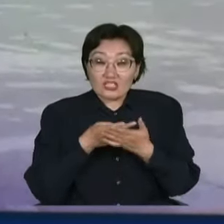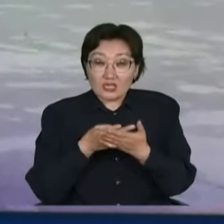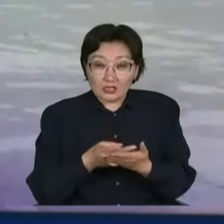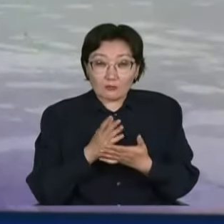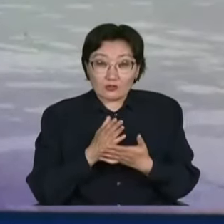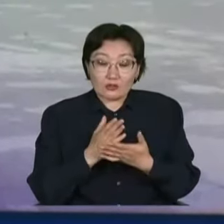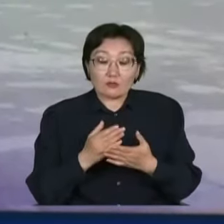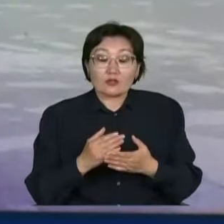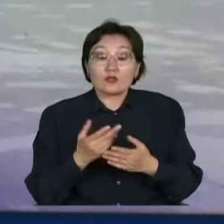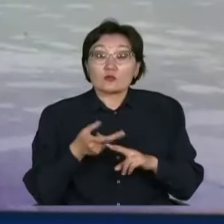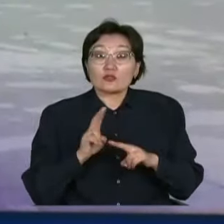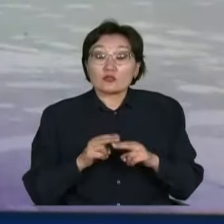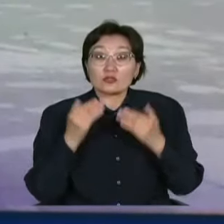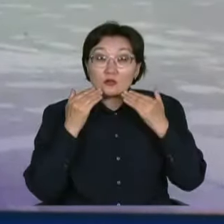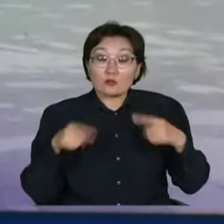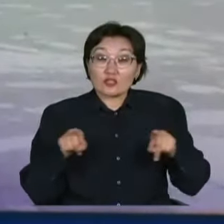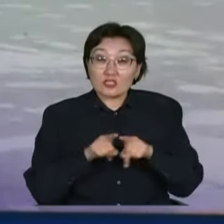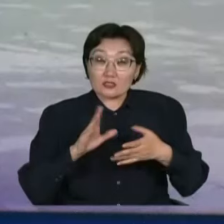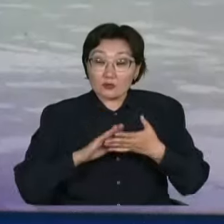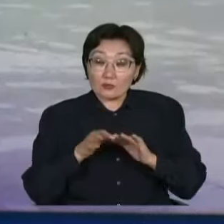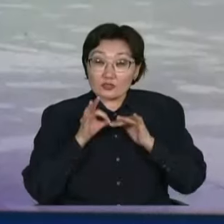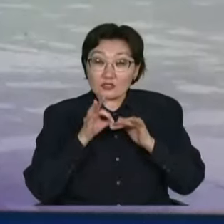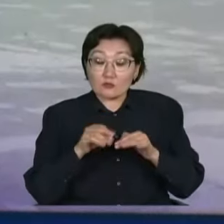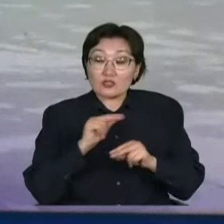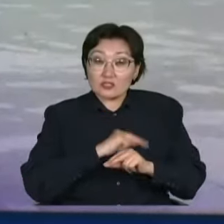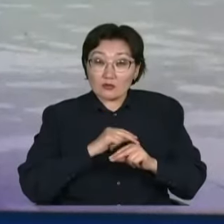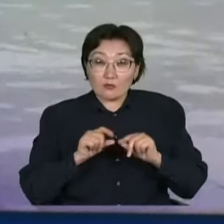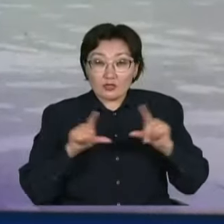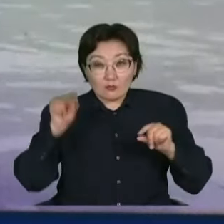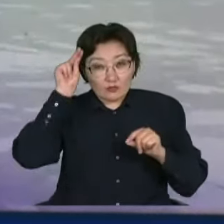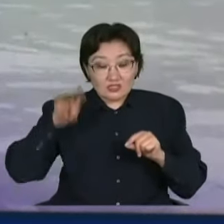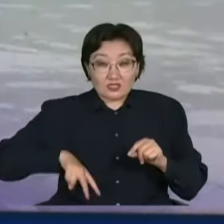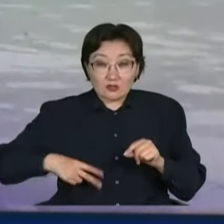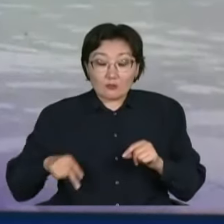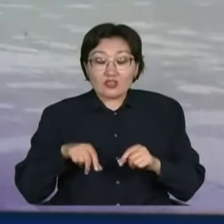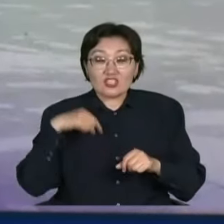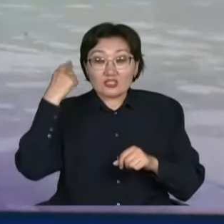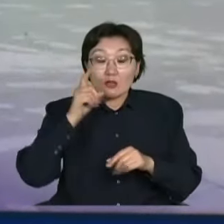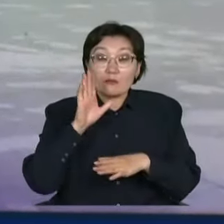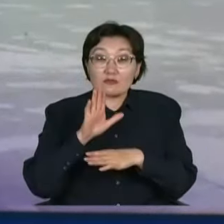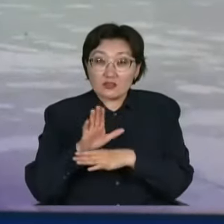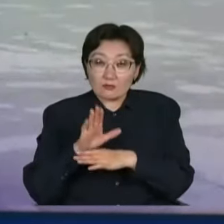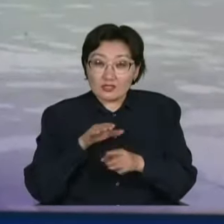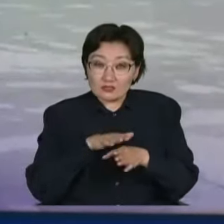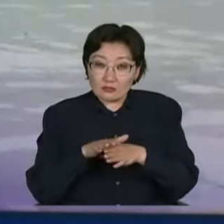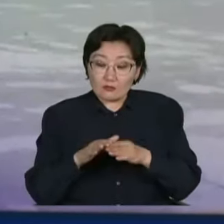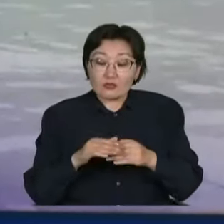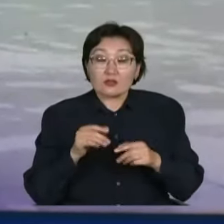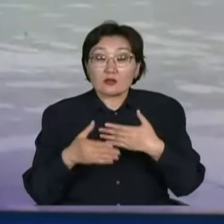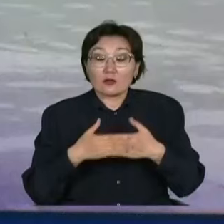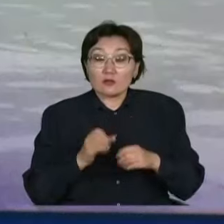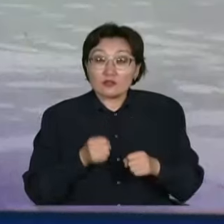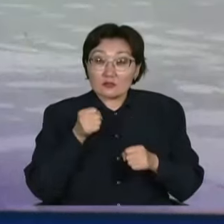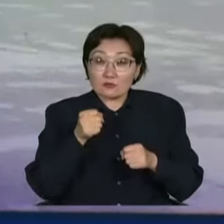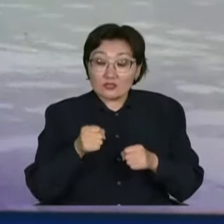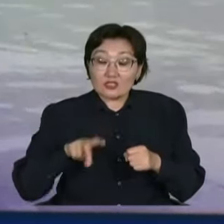шықты. Белгілі болғандай, соңы осындай жайтқа апарған шаруа мектеп директорының жеке бұйрығымен іске асырылған. Жақында ғана тағайындалған